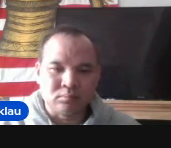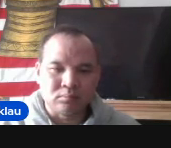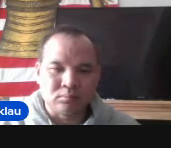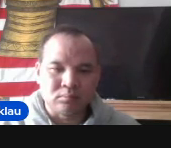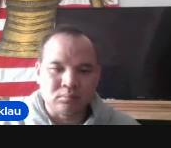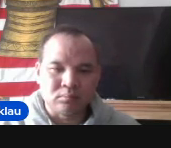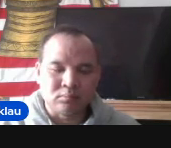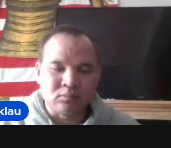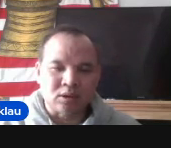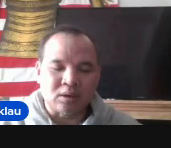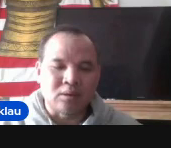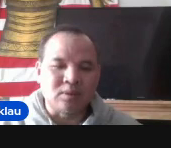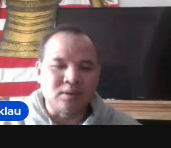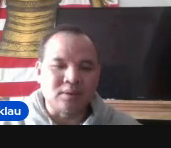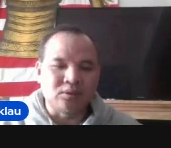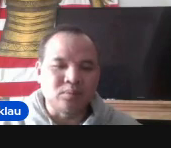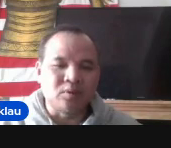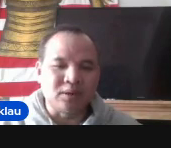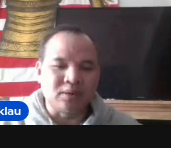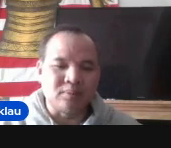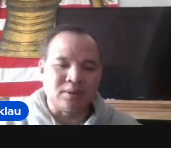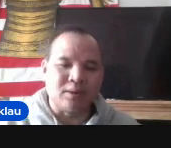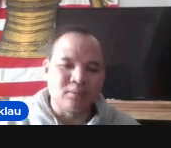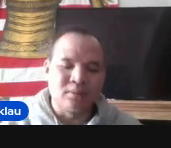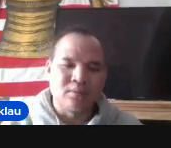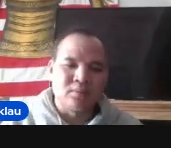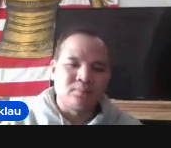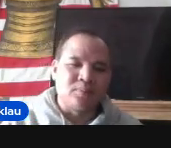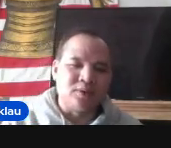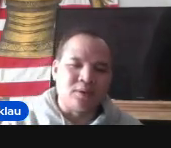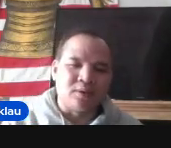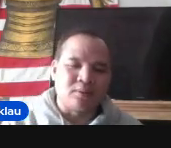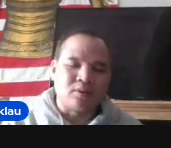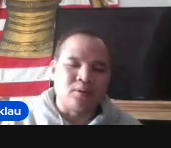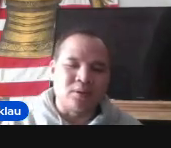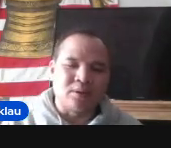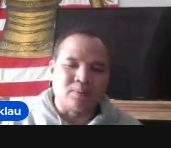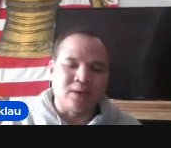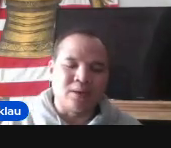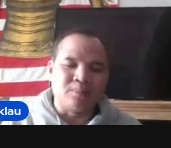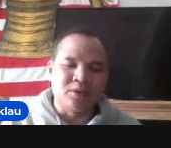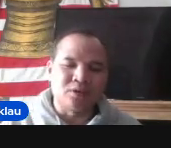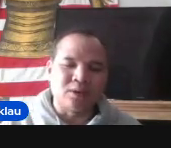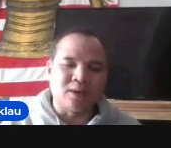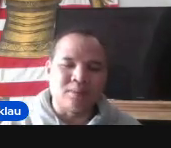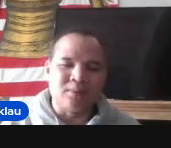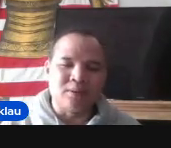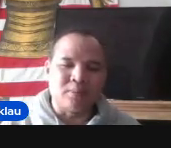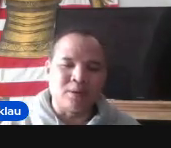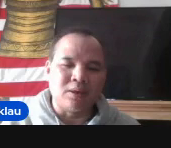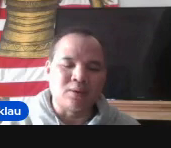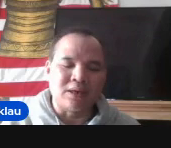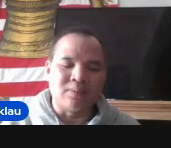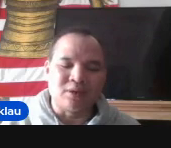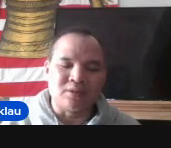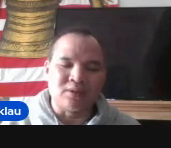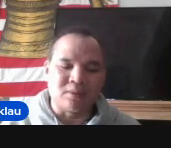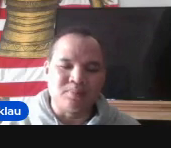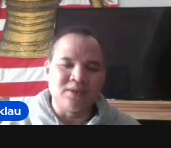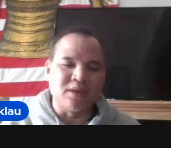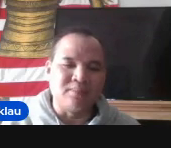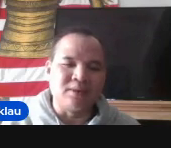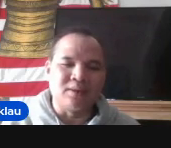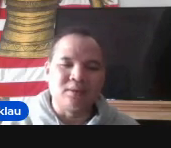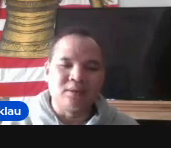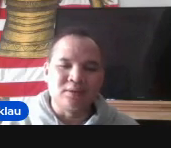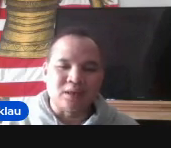ายังไงกันต่อคะหลังจากที่เราเห็นสถานการณ์ที่จะยิ่งพันธุ์กำลังกันเหนียวแน่นมากขึ้น ชาราปีอปอลาทอดดา ผมอยากเสนอว่